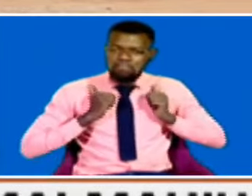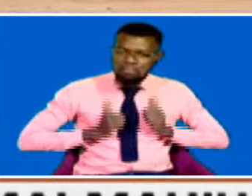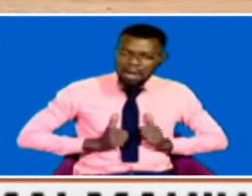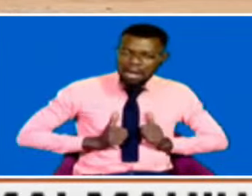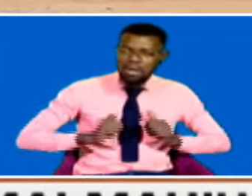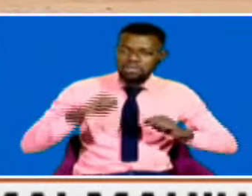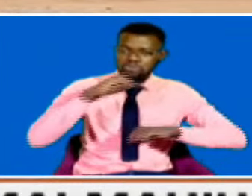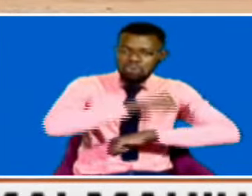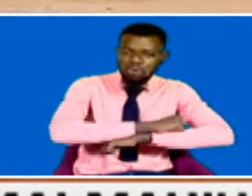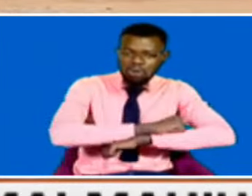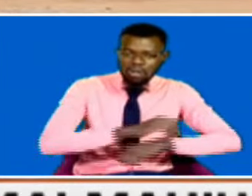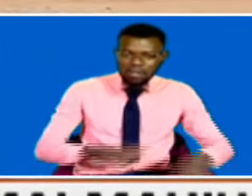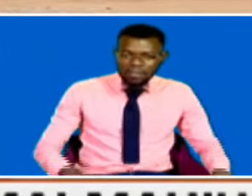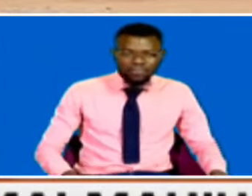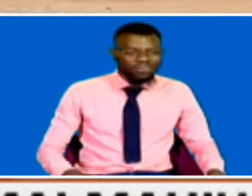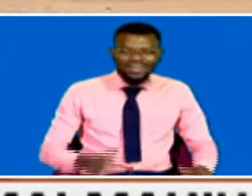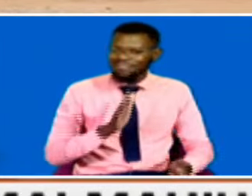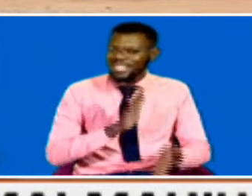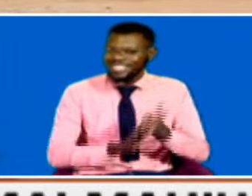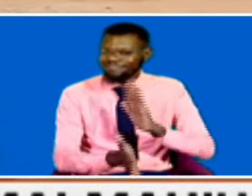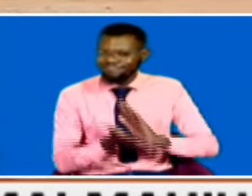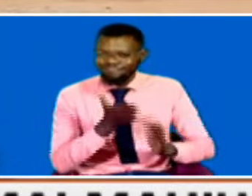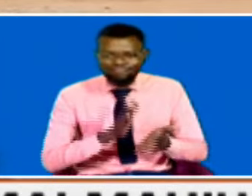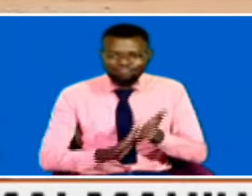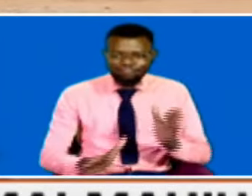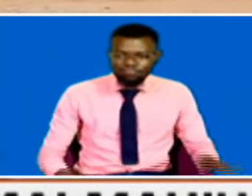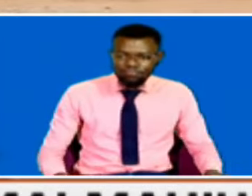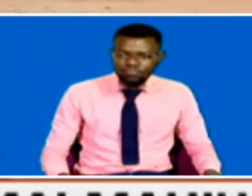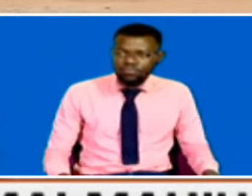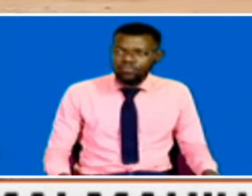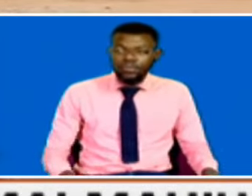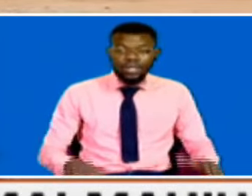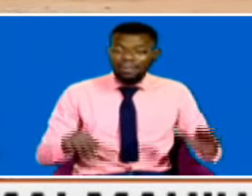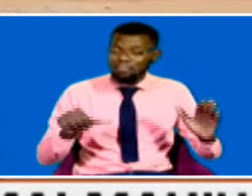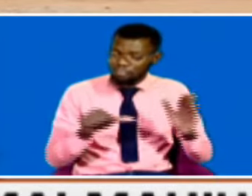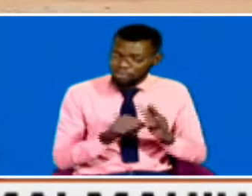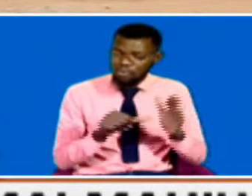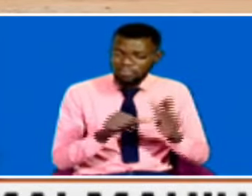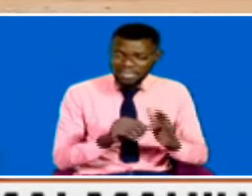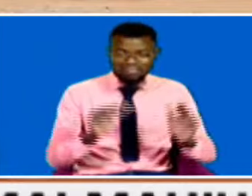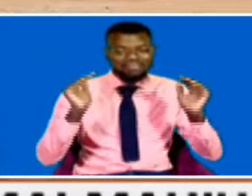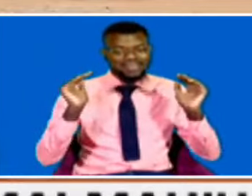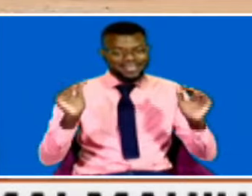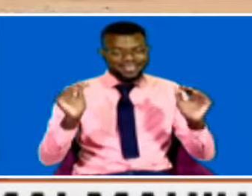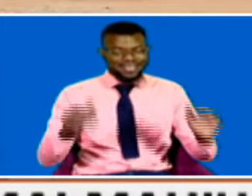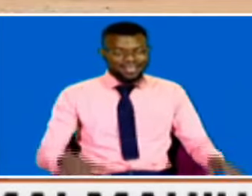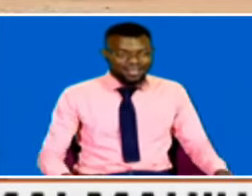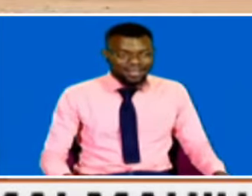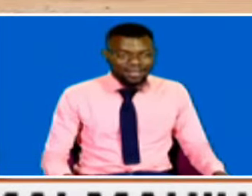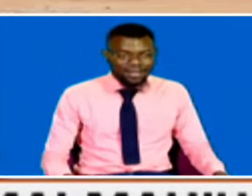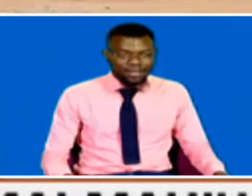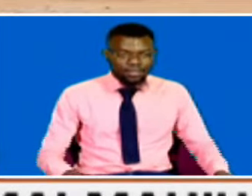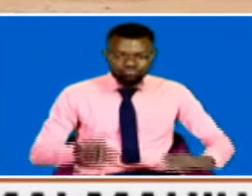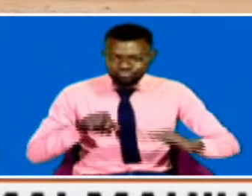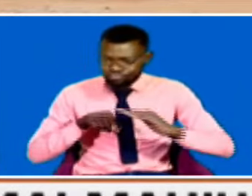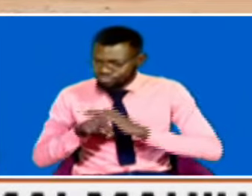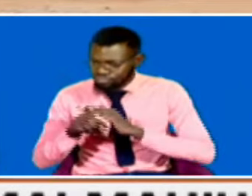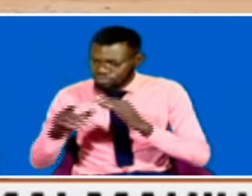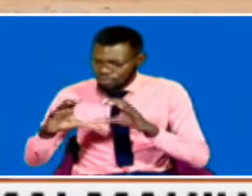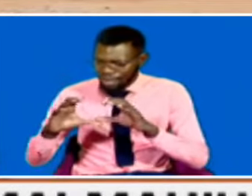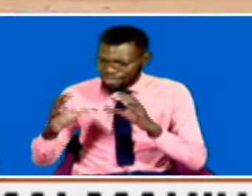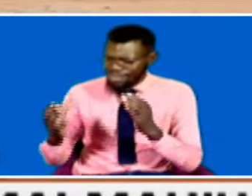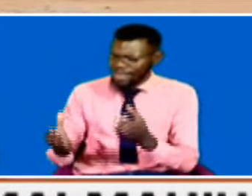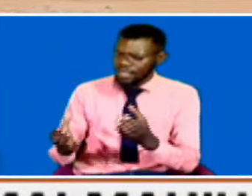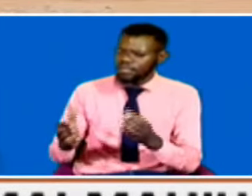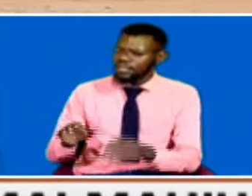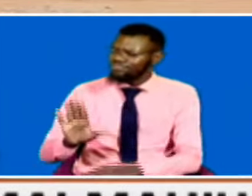shule, wanakuja bila. Kwa hivyo wako na shida kubwa. Wengine ukienda darasani